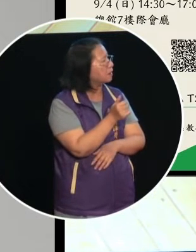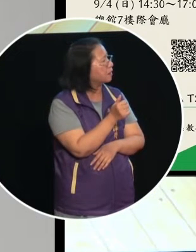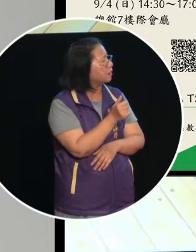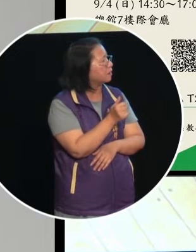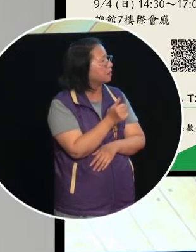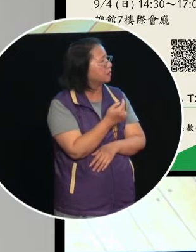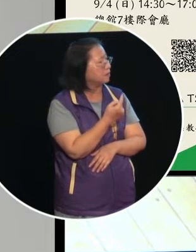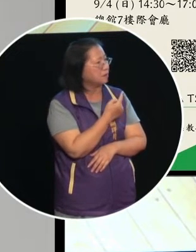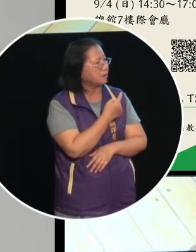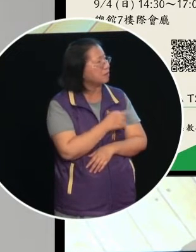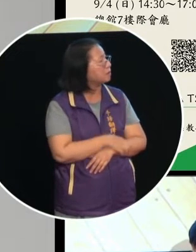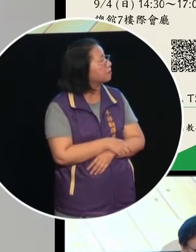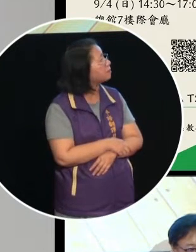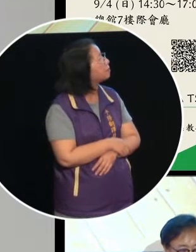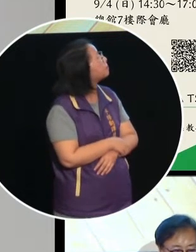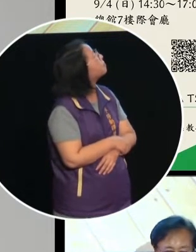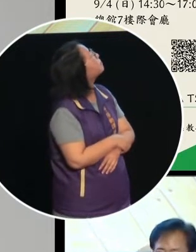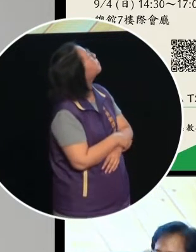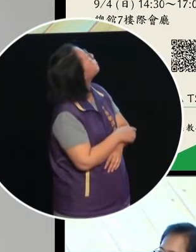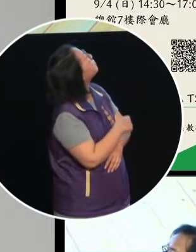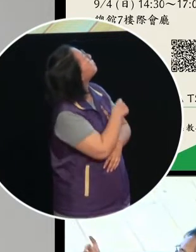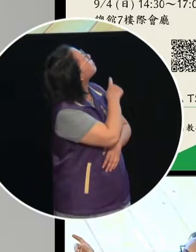的角色，是什